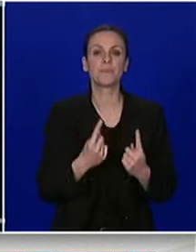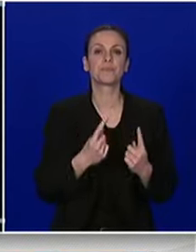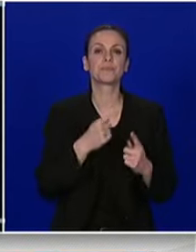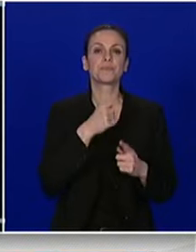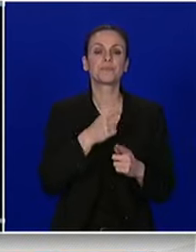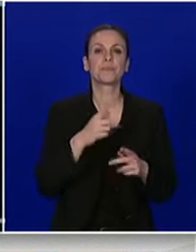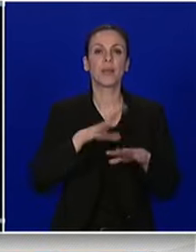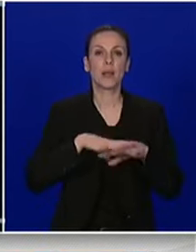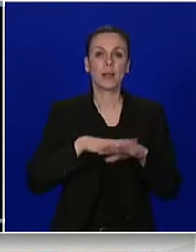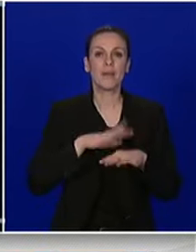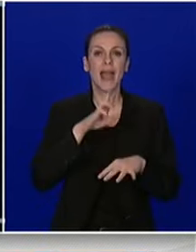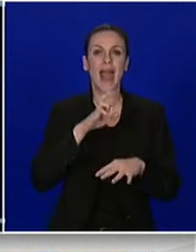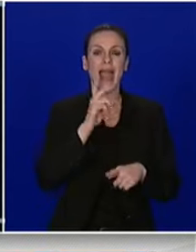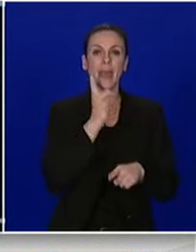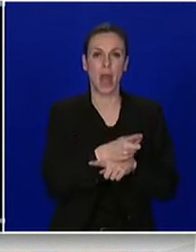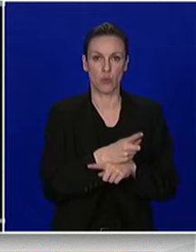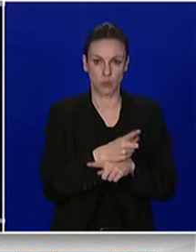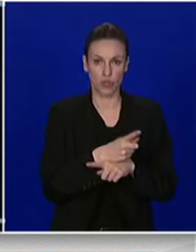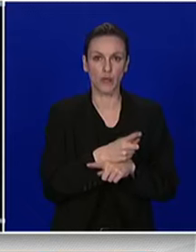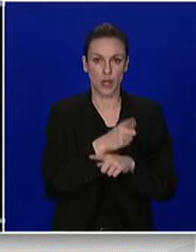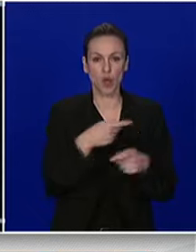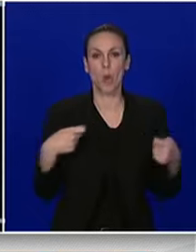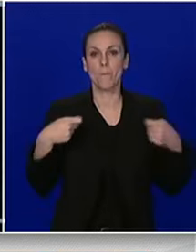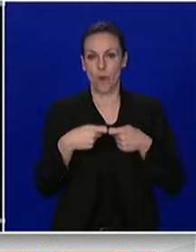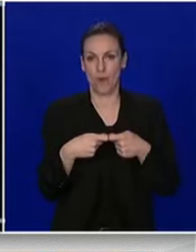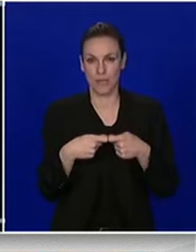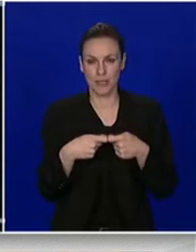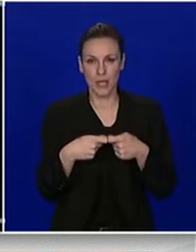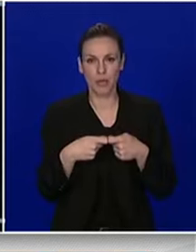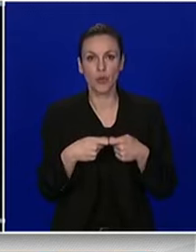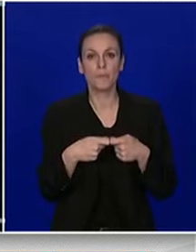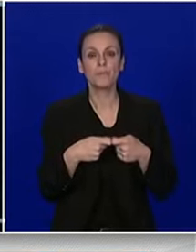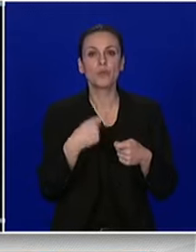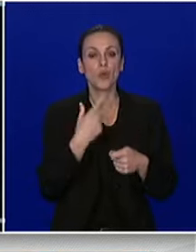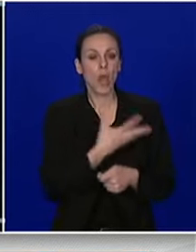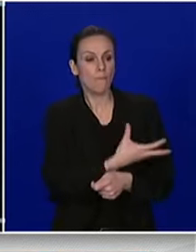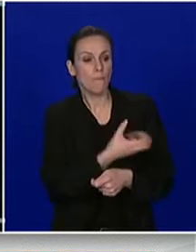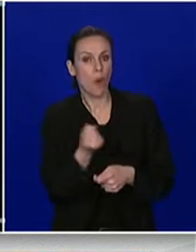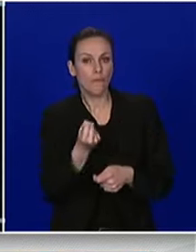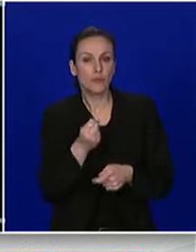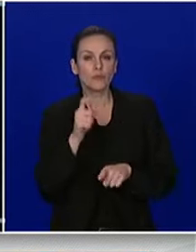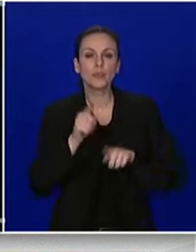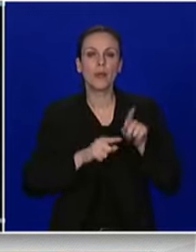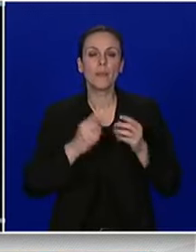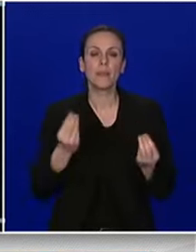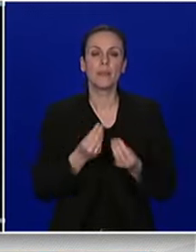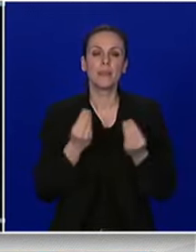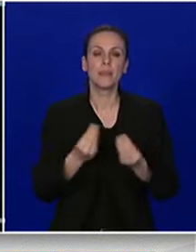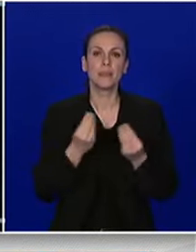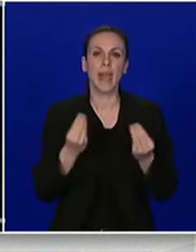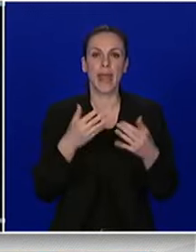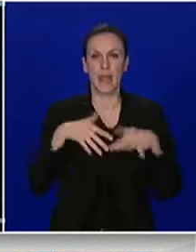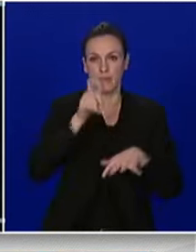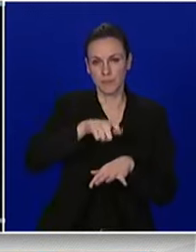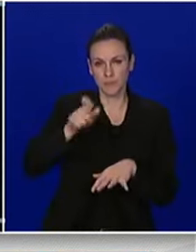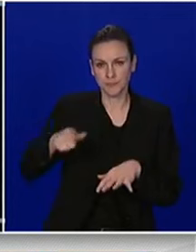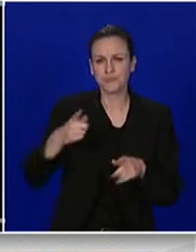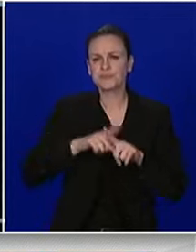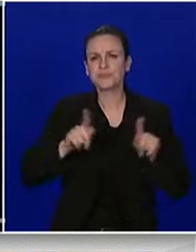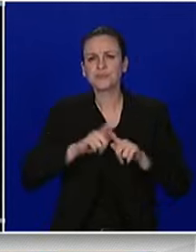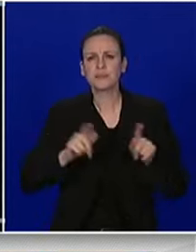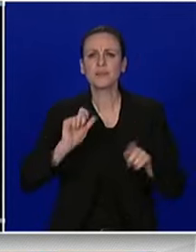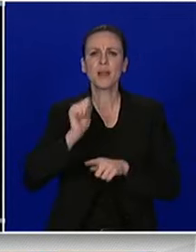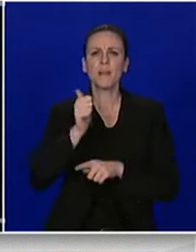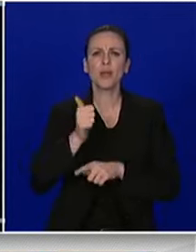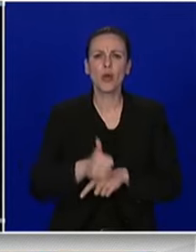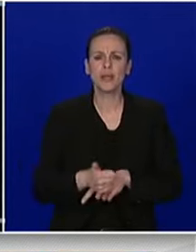je sustav e-naručivanja koji će po potrebi povlačiti određeni broj građana po različitim